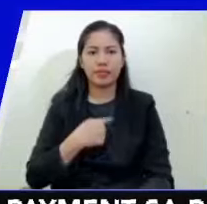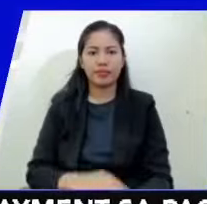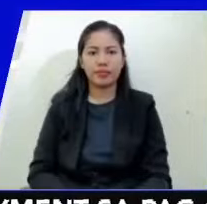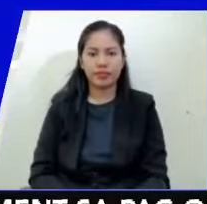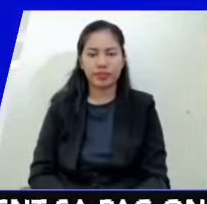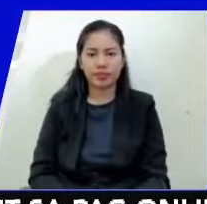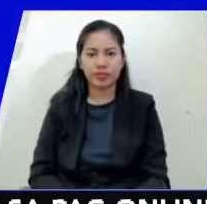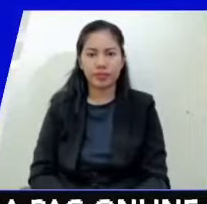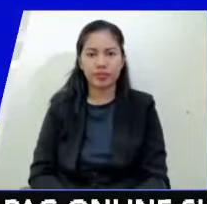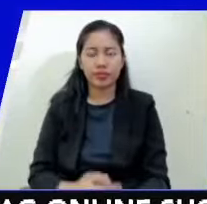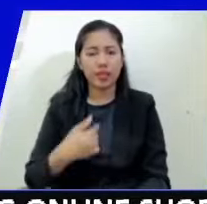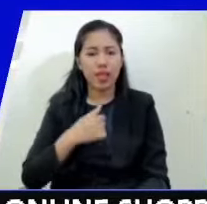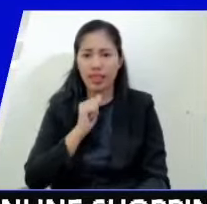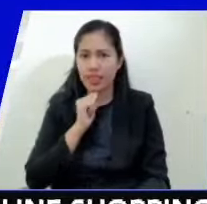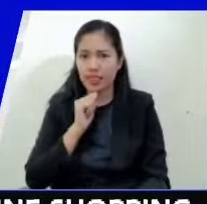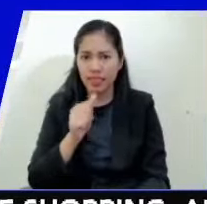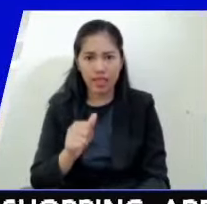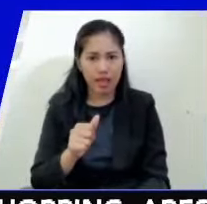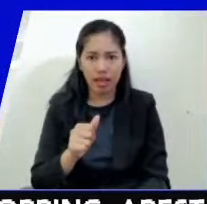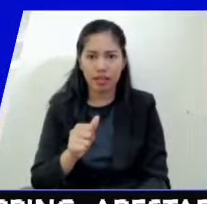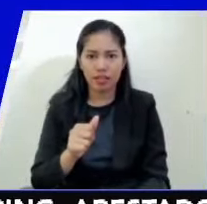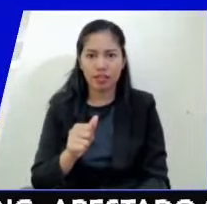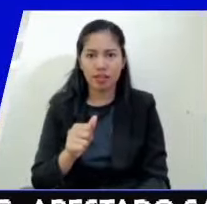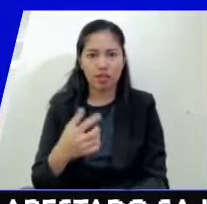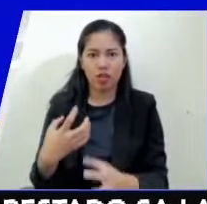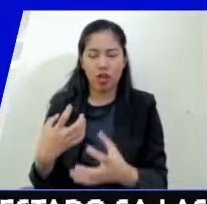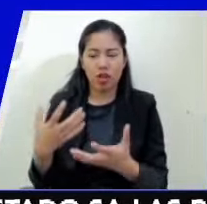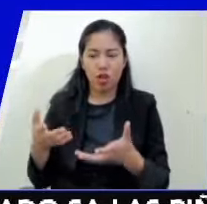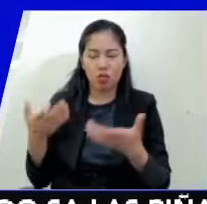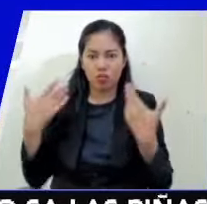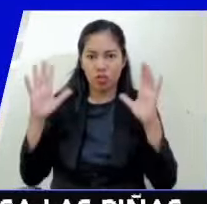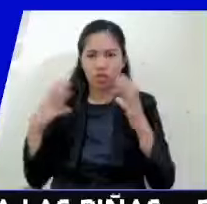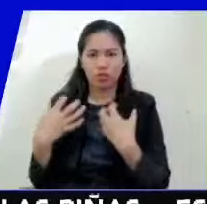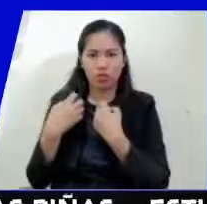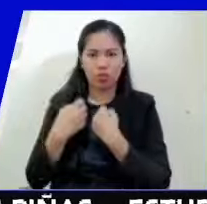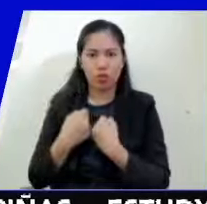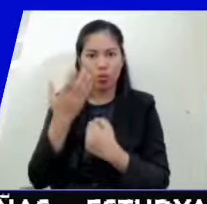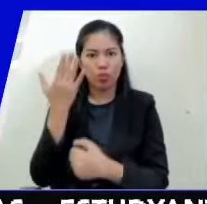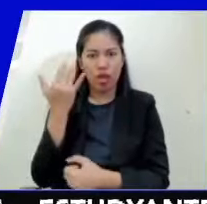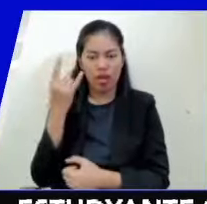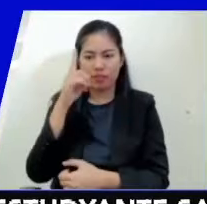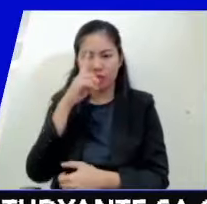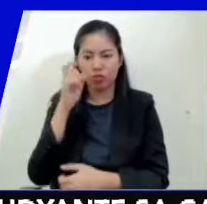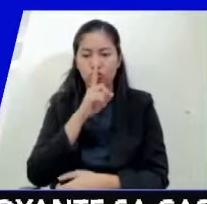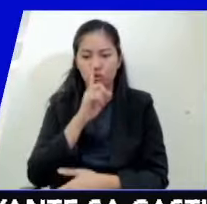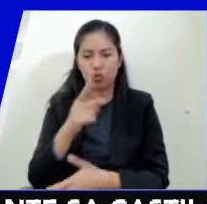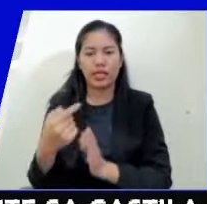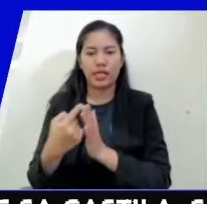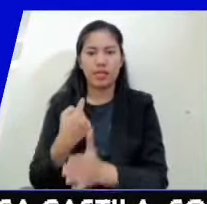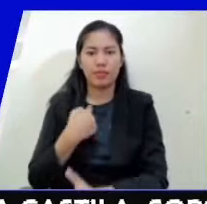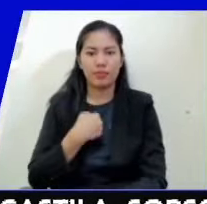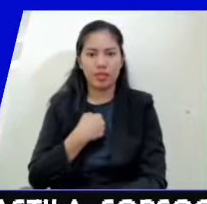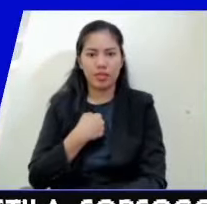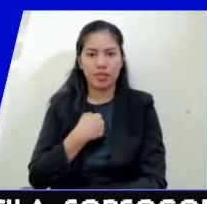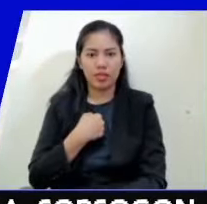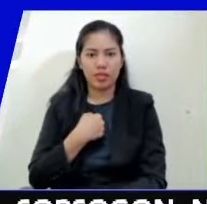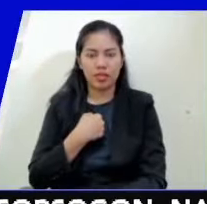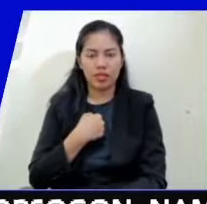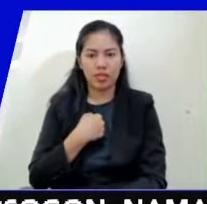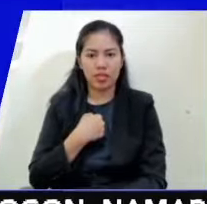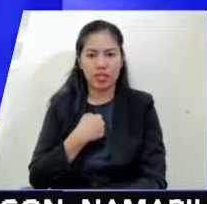ako magpapa sapagkat Ako po ay siguradong papatay kasi rendition na ang kanila hindi na